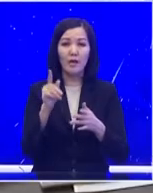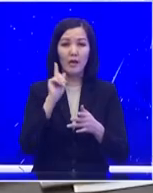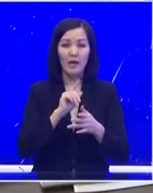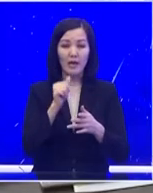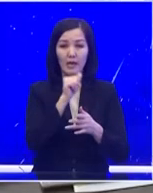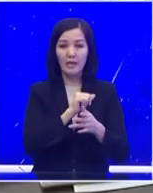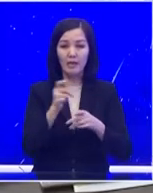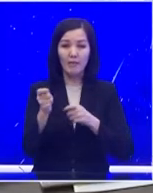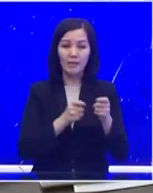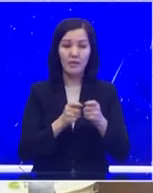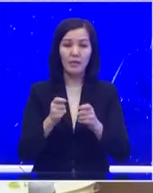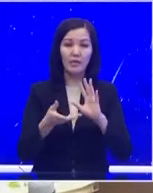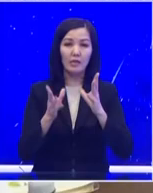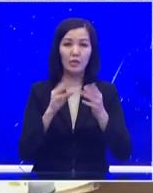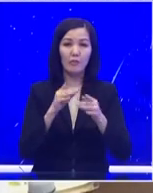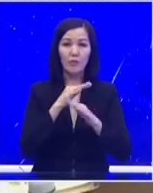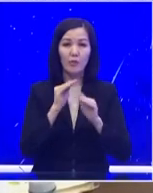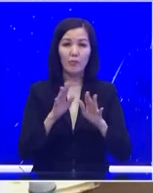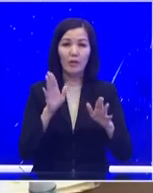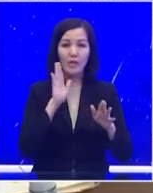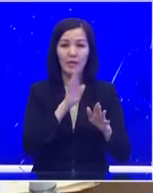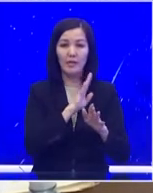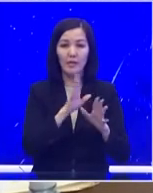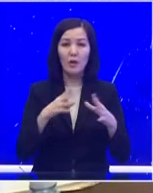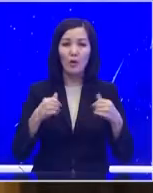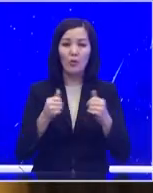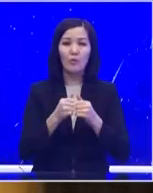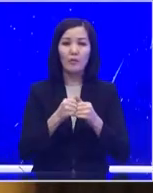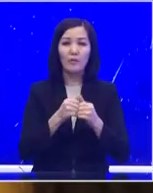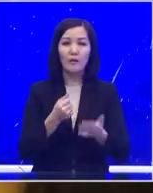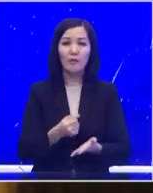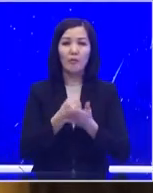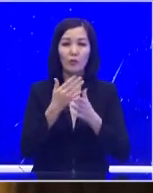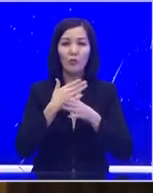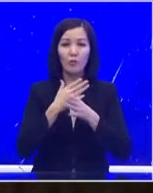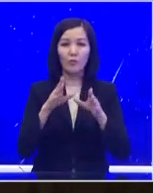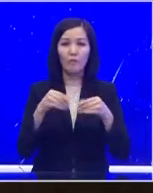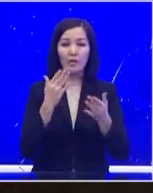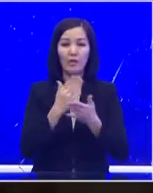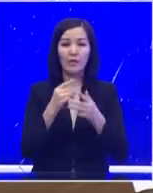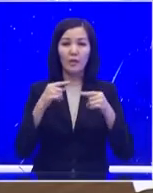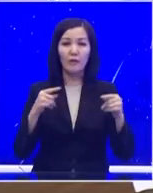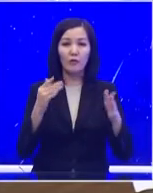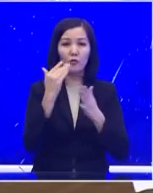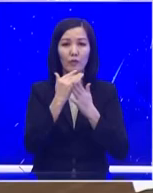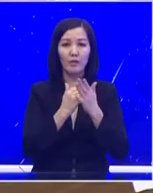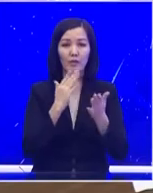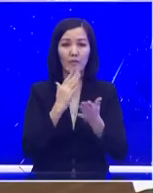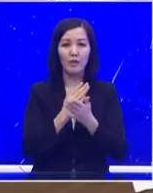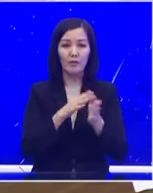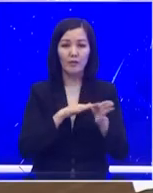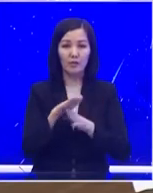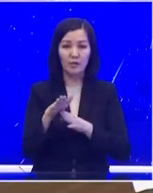әйелдер басқарады. Жалпы өңірде көпбалалы аналар мен отбасыларға жан-жақты қолдау көрсетіліп келеді. Түрлі бағдарламаларда